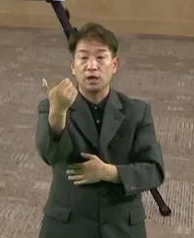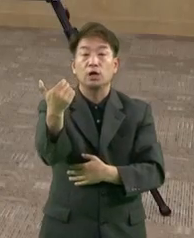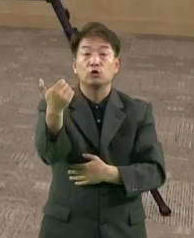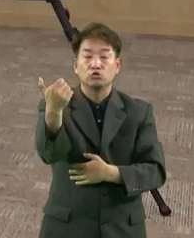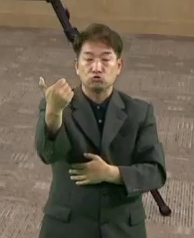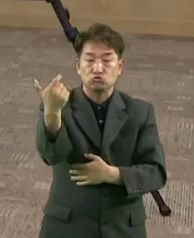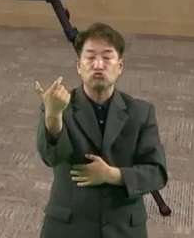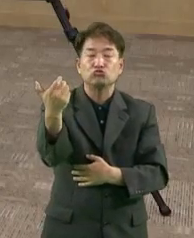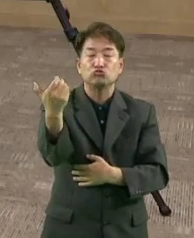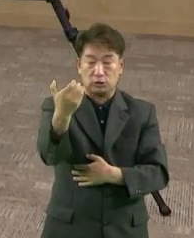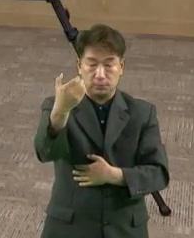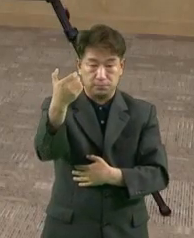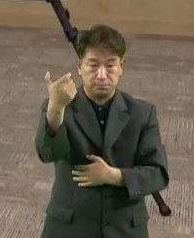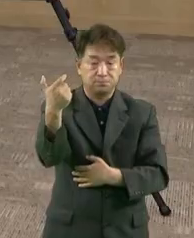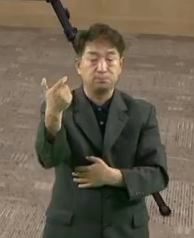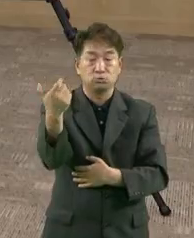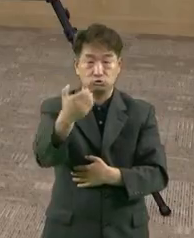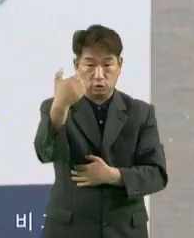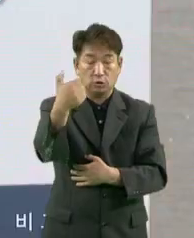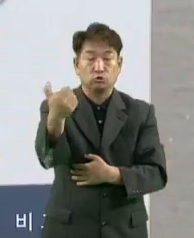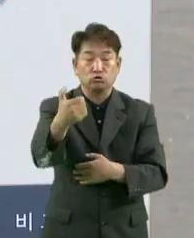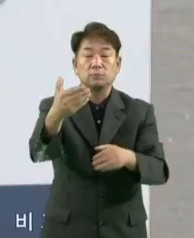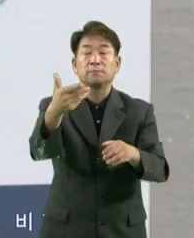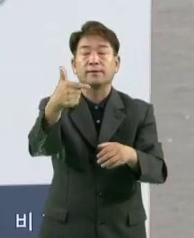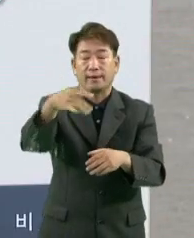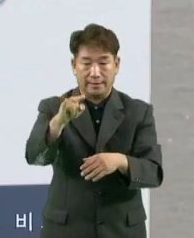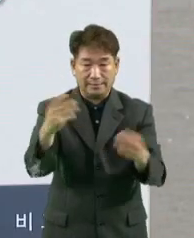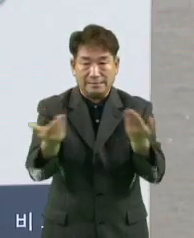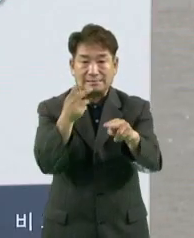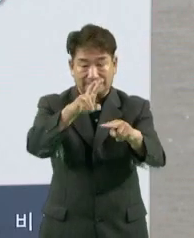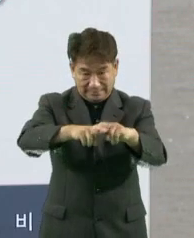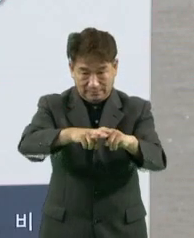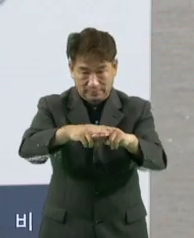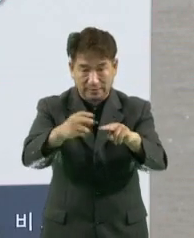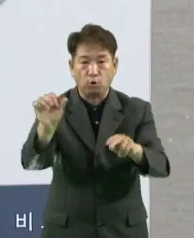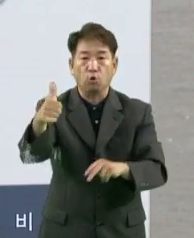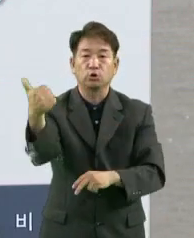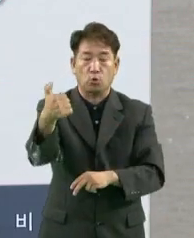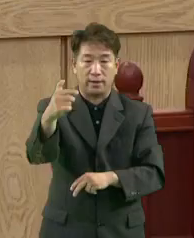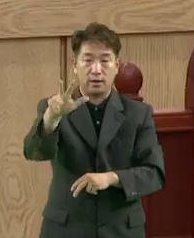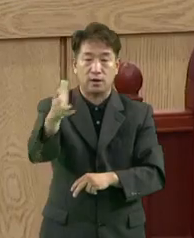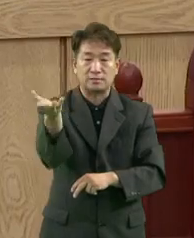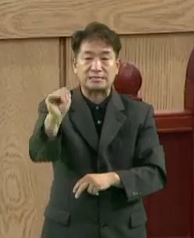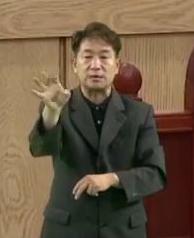창출과 5,570억 원 생산 유발 효과가 발생할 것으로 전망했습니다.